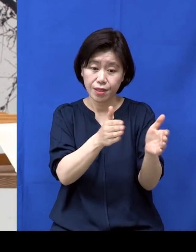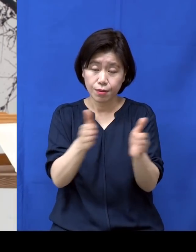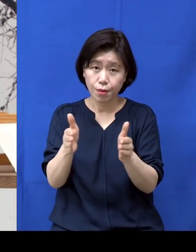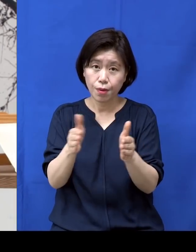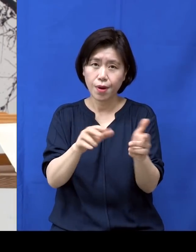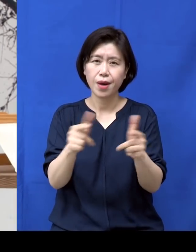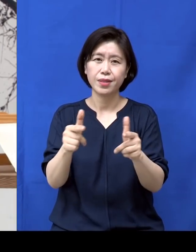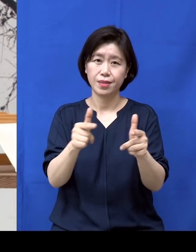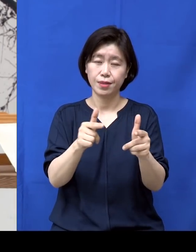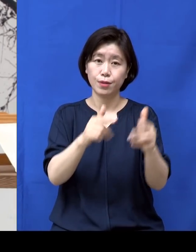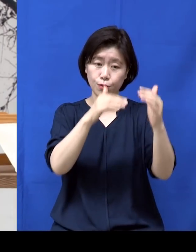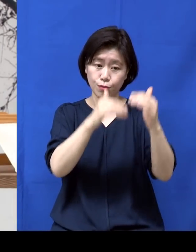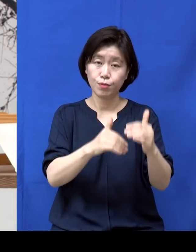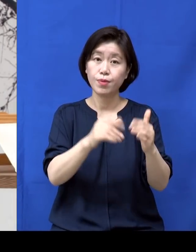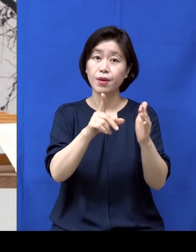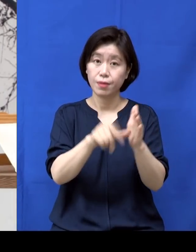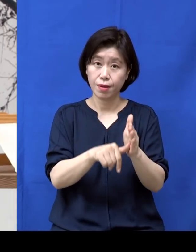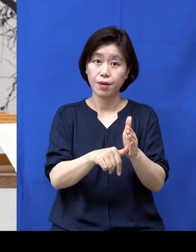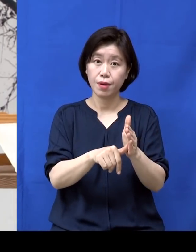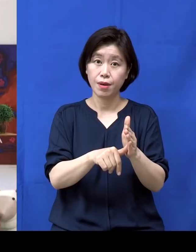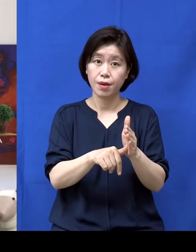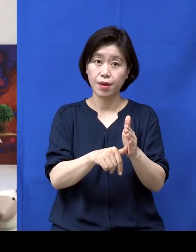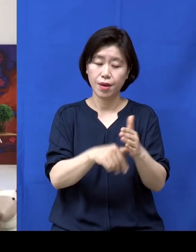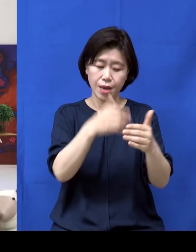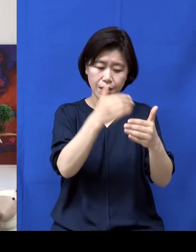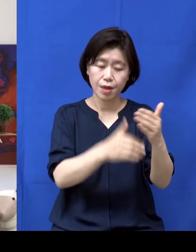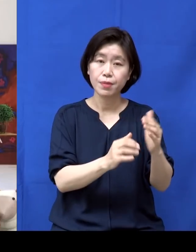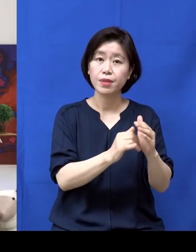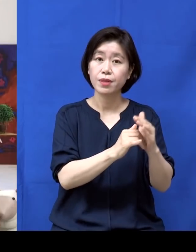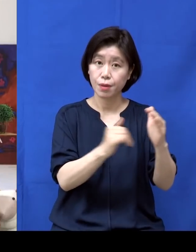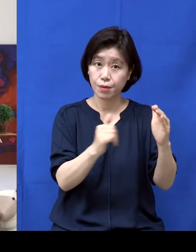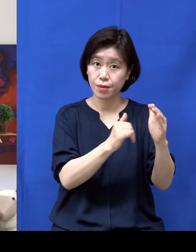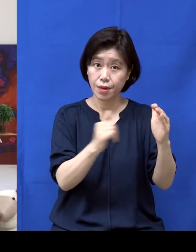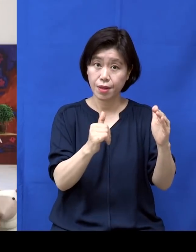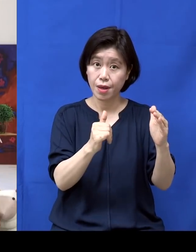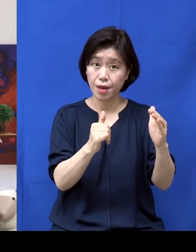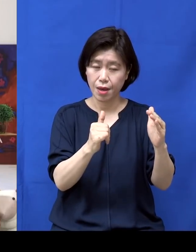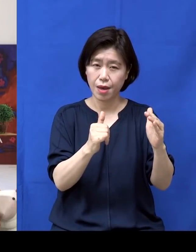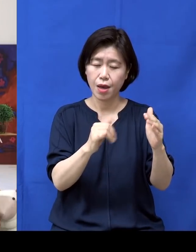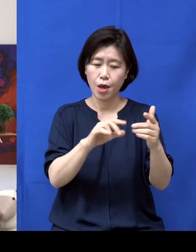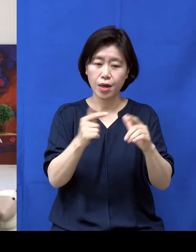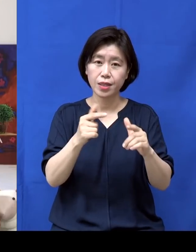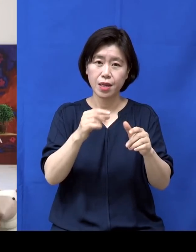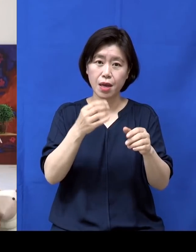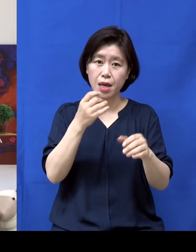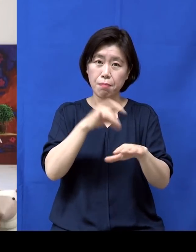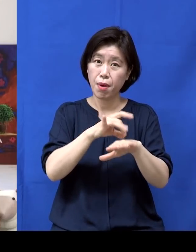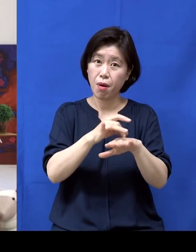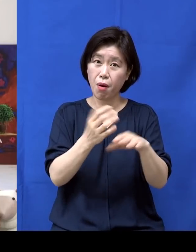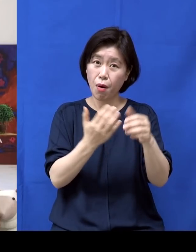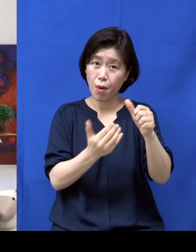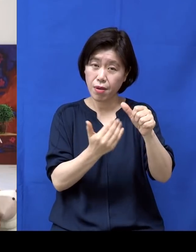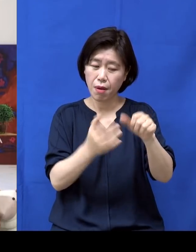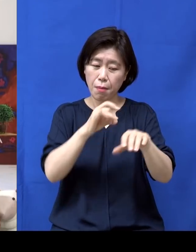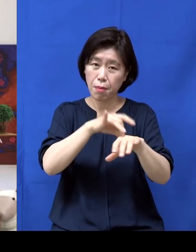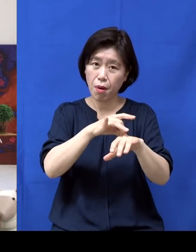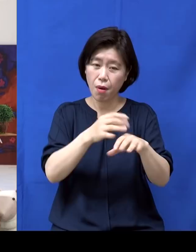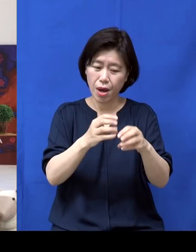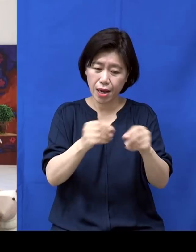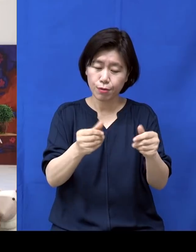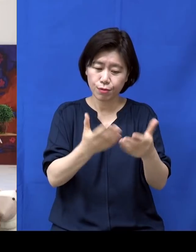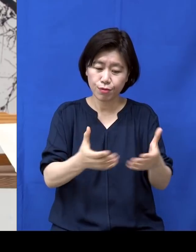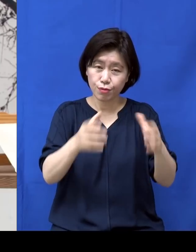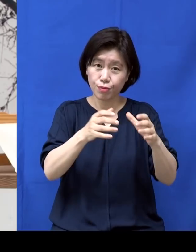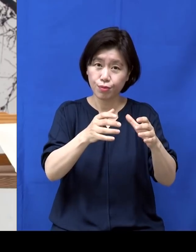절차하시면서 유족들한테 그 화장 이후에 이렇게 온기 느끼게 네네네네. 한다고 했잖아요. 그러니까 저희 어머니가 돌아가셨을 때